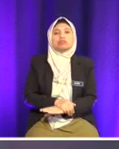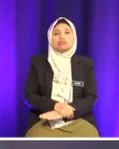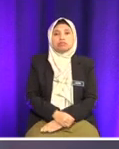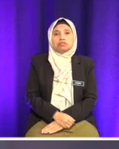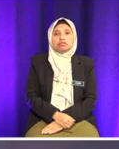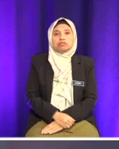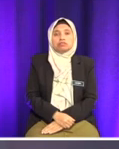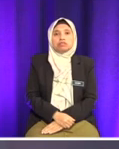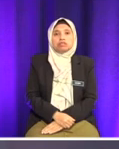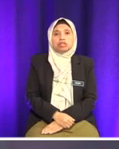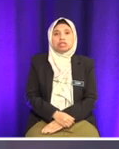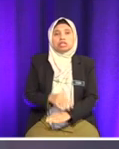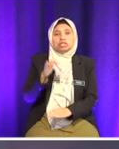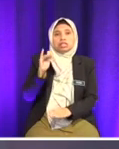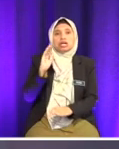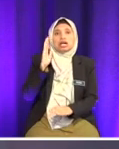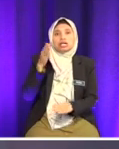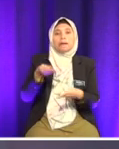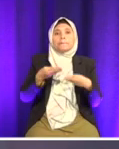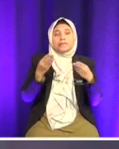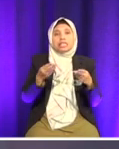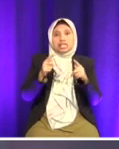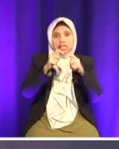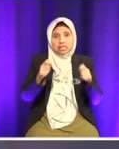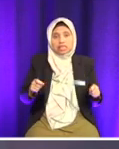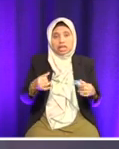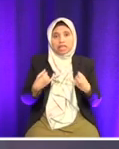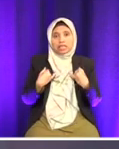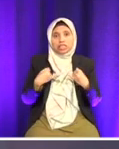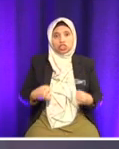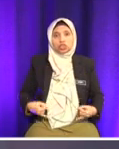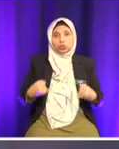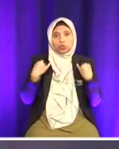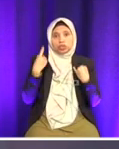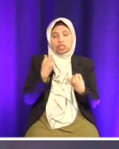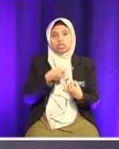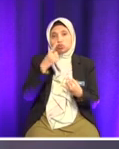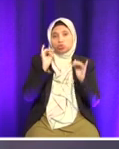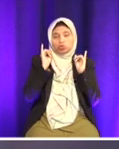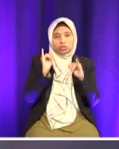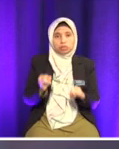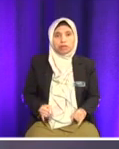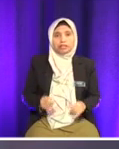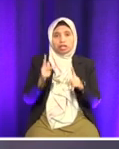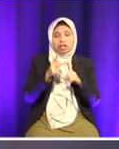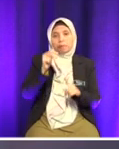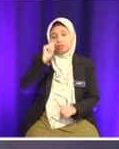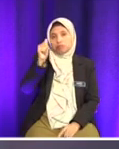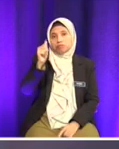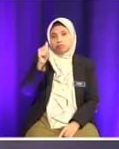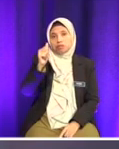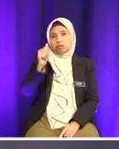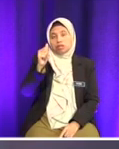Wa Ta'ala dia akan memberi ketenangan jiwa kita untuk kita beribadah kepada Allah ibadah ini tidak semestinya